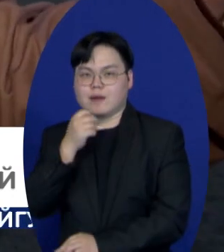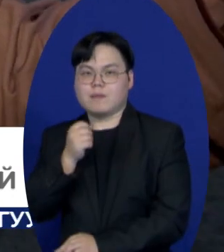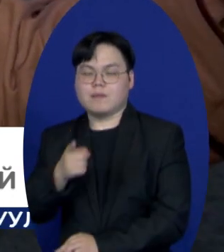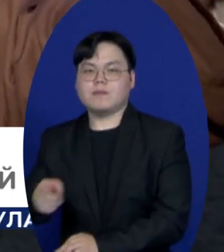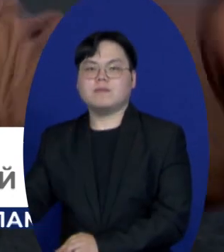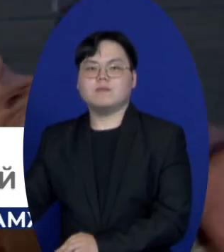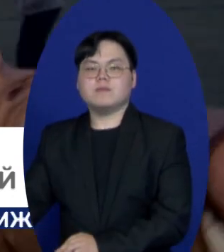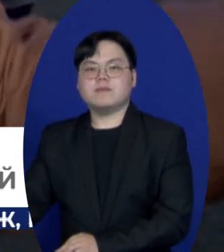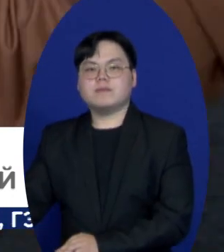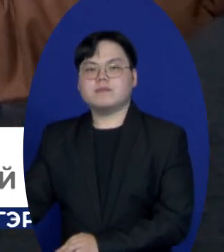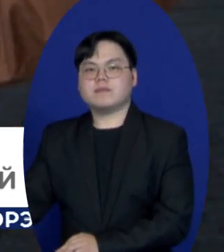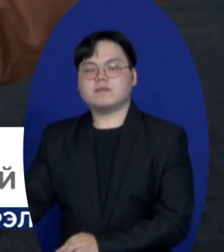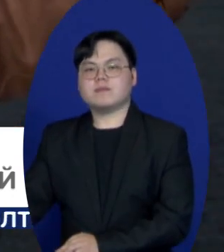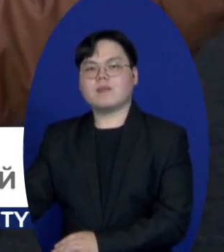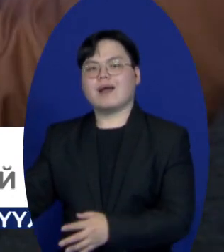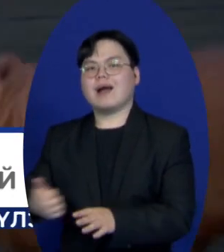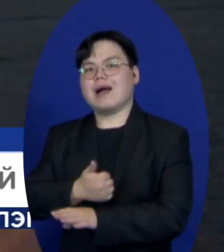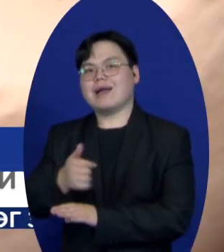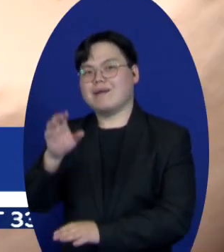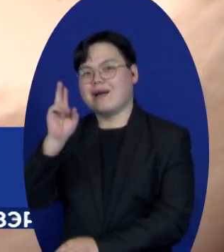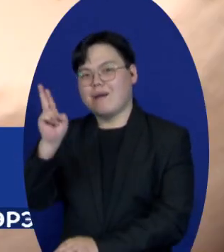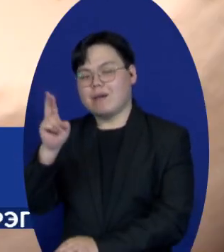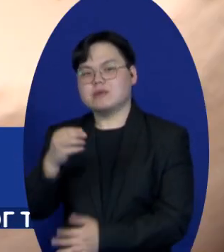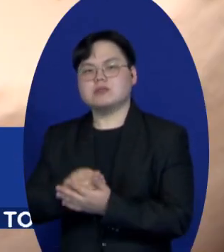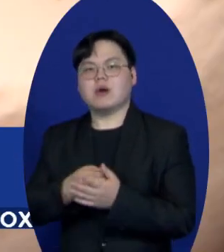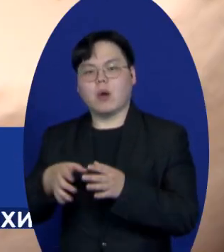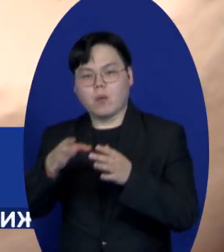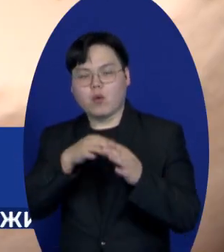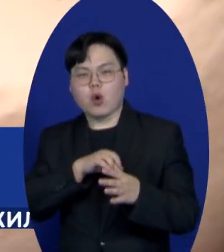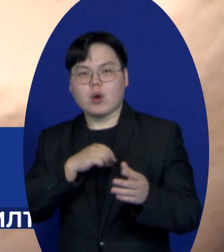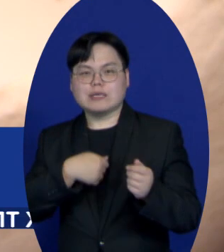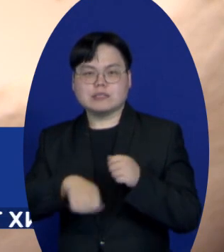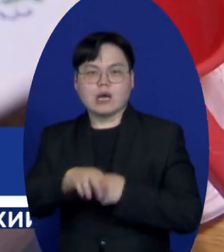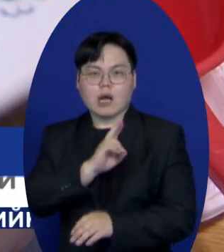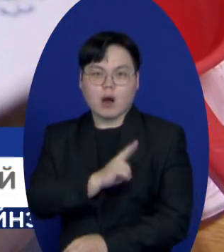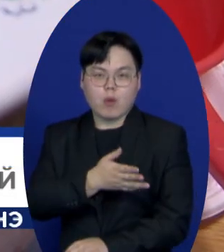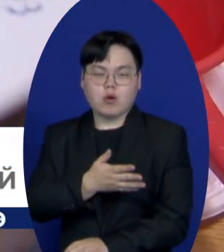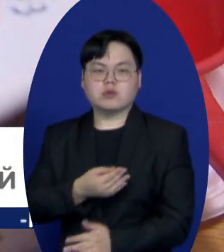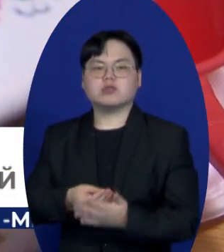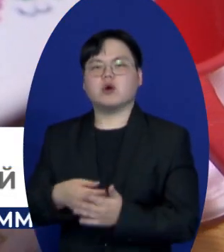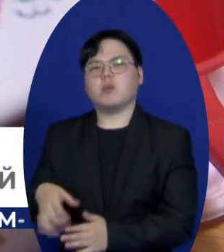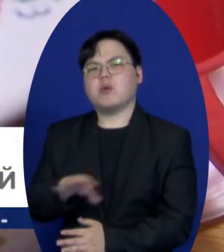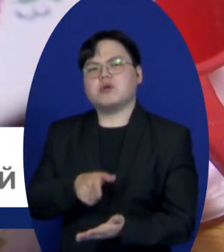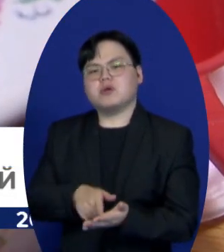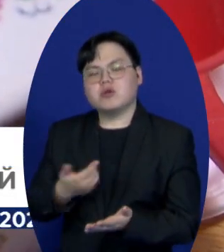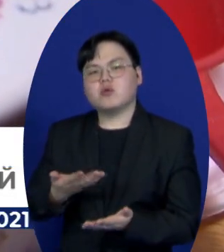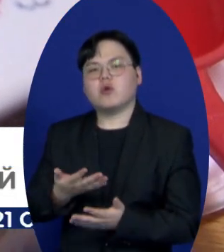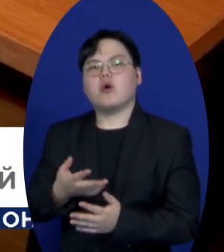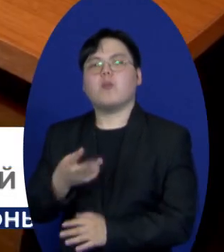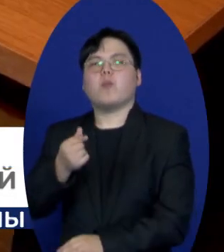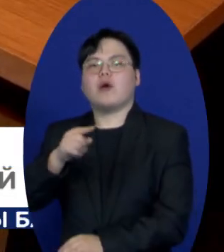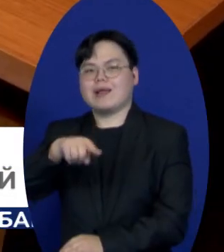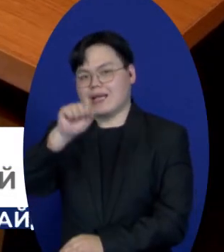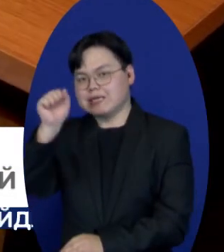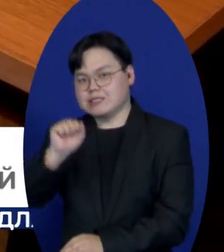Аж үйлчлийн компаниуд энэ одоо чинь арга өөрсдөө ингээд нийлүүлдэг компаниуч байдаг юм уу? Ингээд эднэрч юу хэрэгтэй гэхэд дахиад хөрөнгөний асуудал.